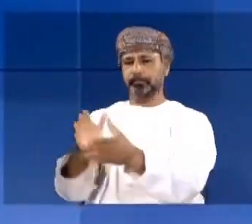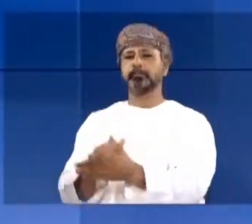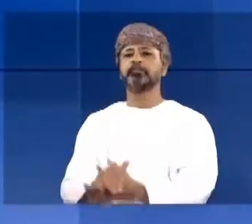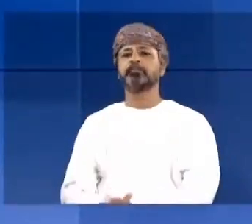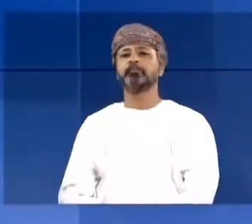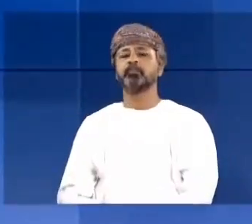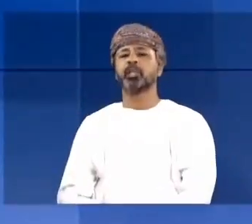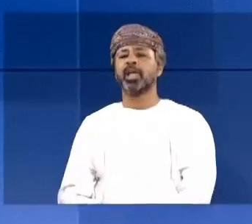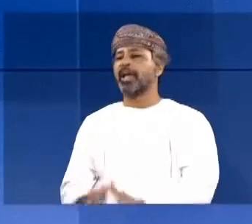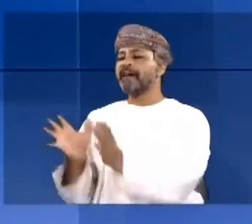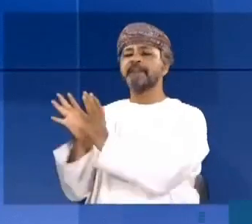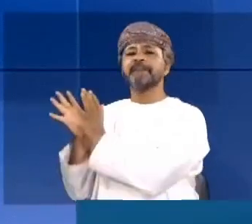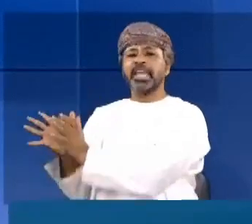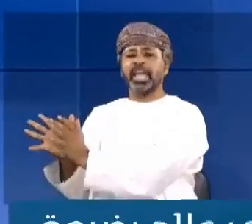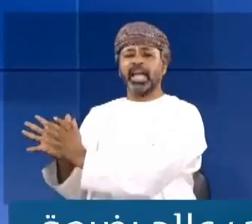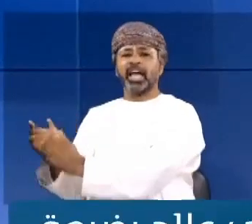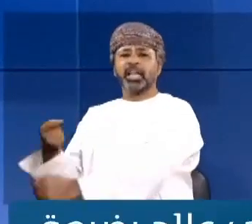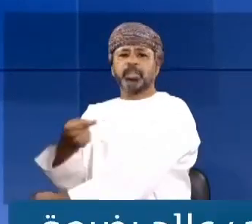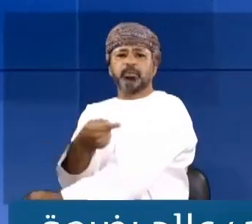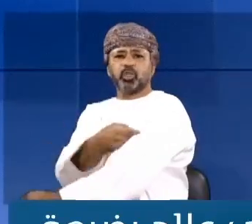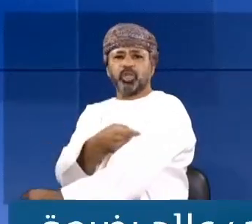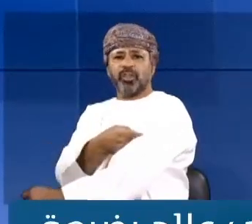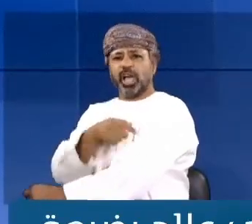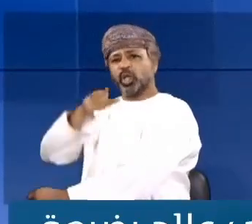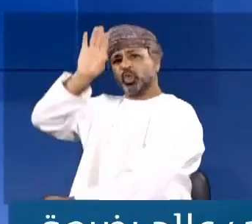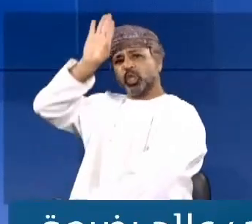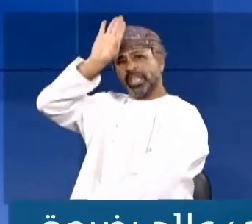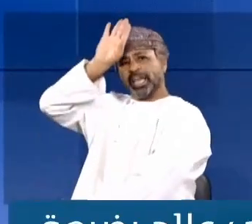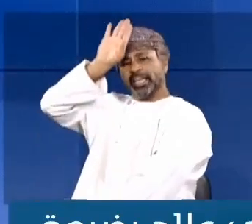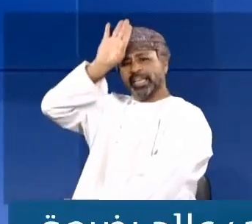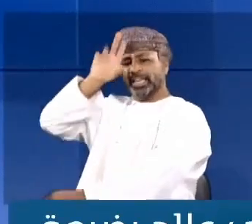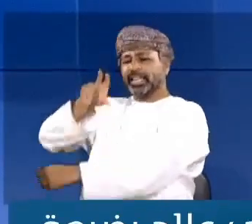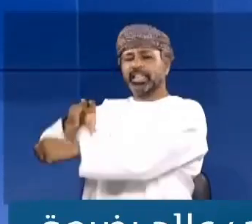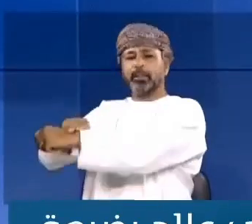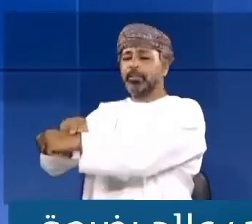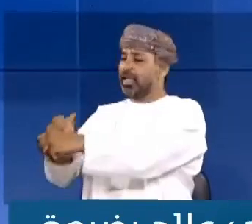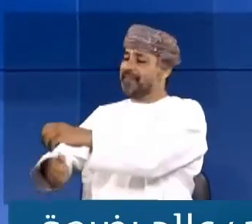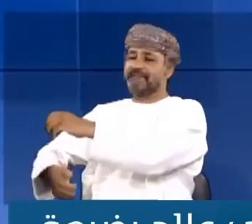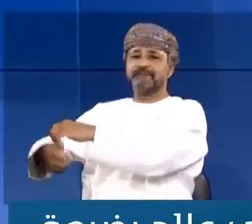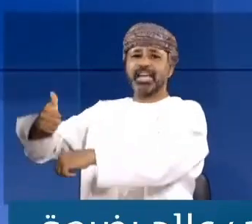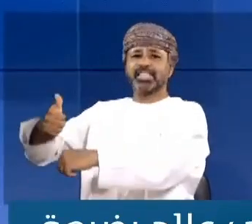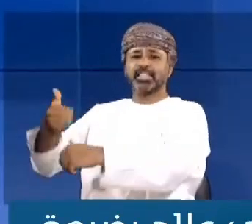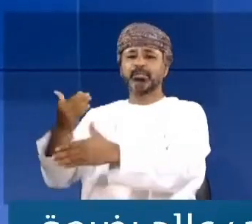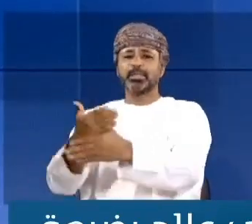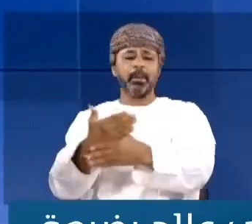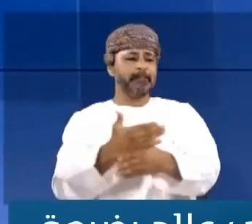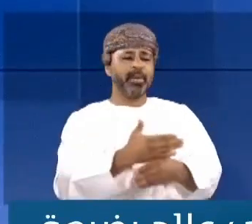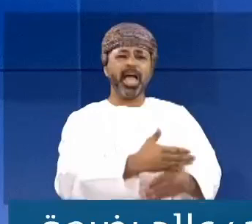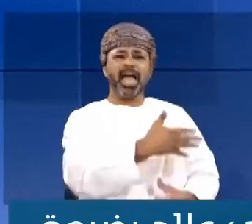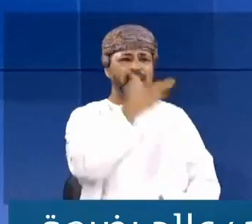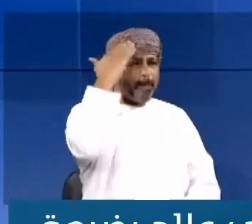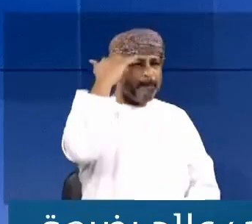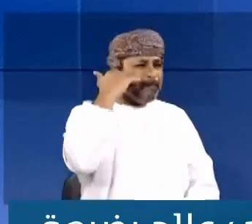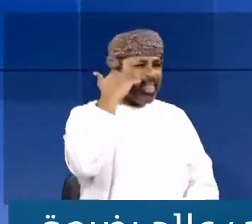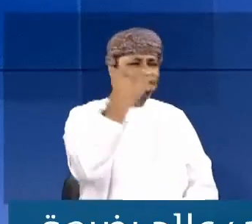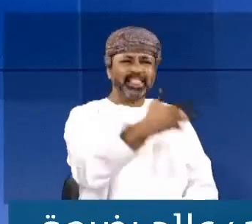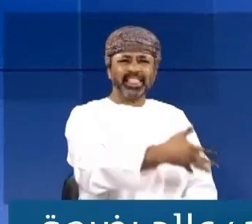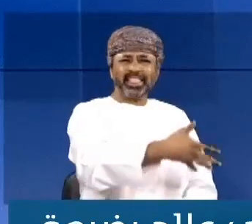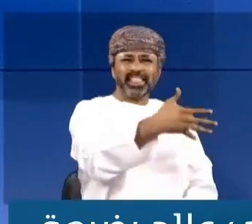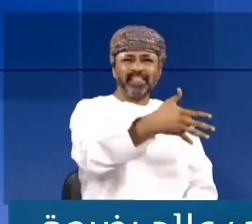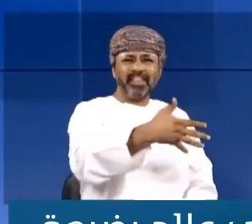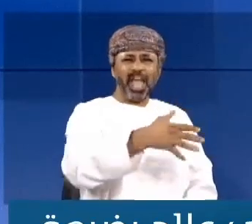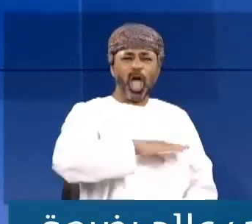حقق فريق طبي بالمستشفى السلطاني إنجازا طبيا في علاج طفلة بعمر 7 أشهر تعاني من نقص